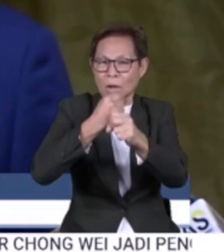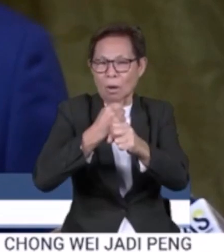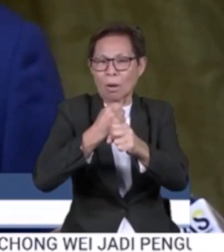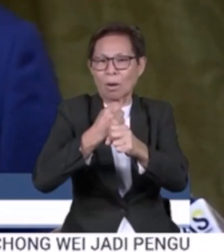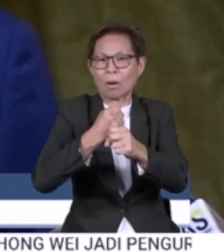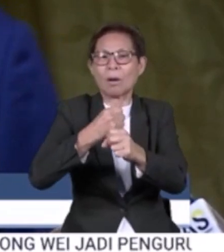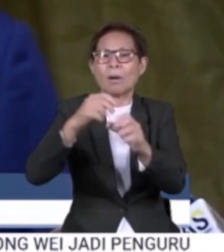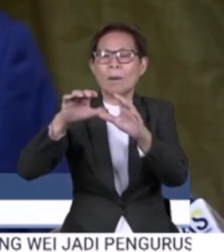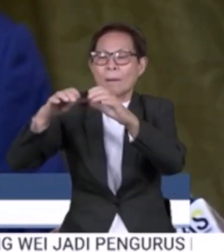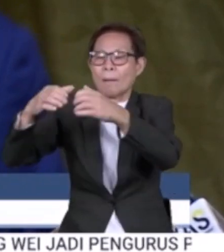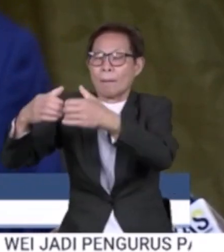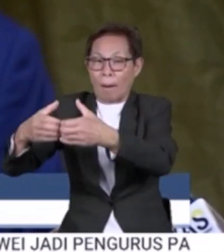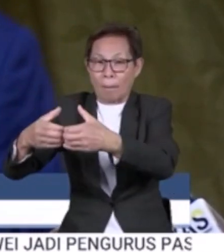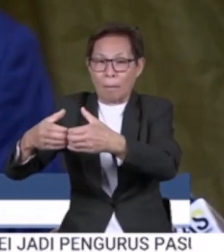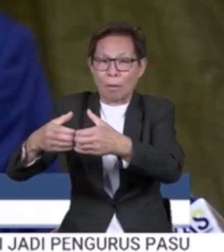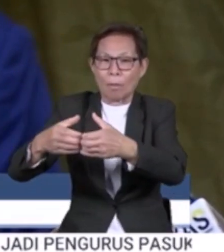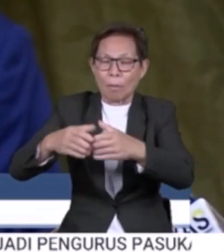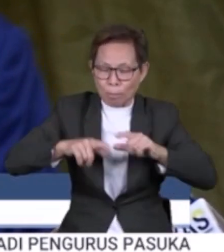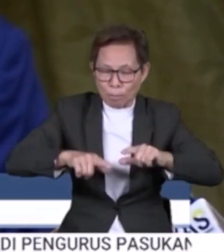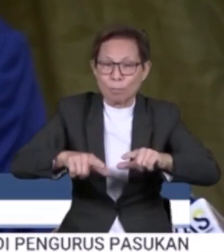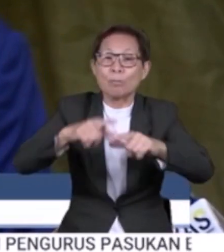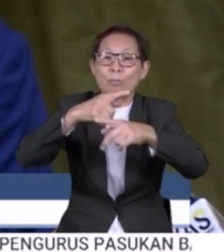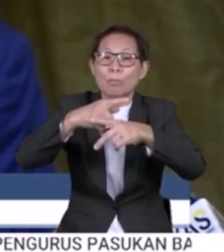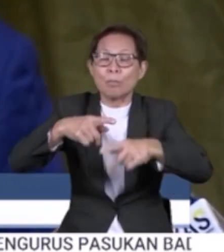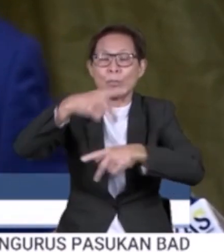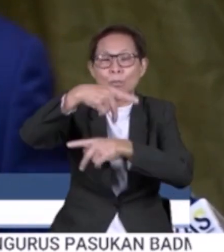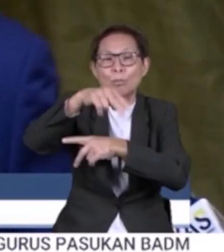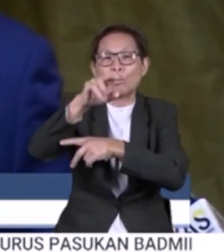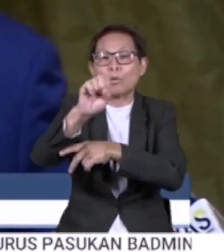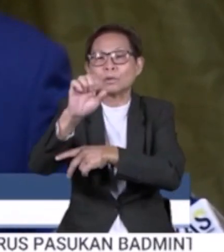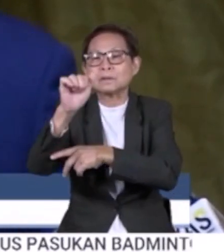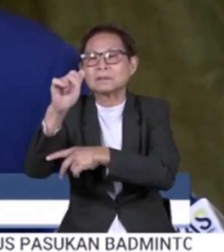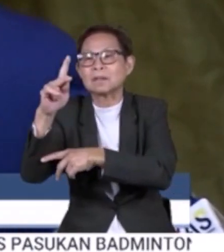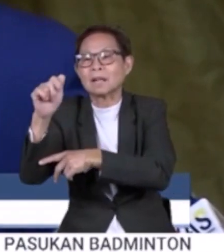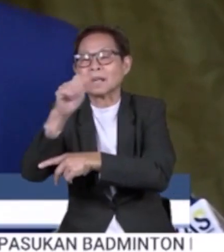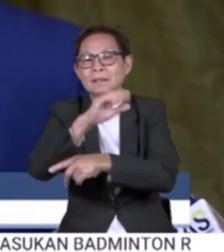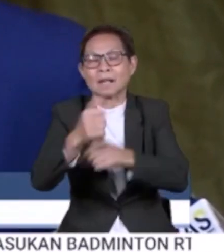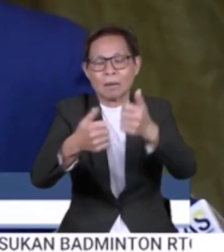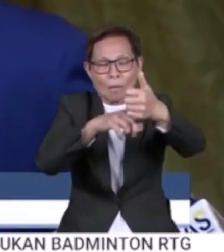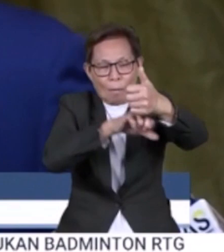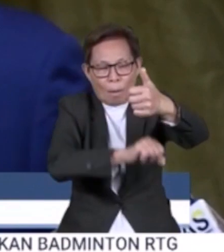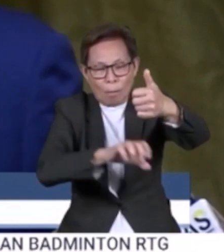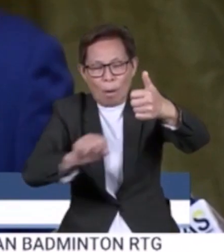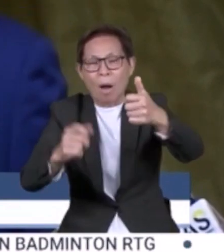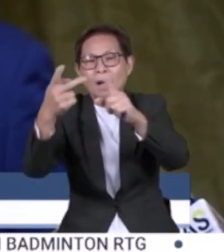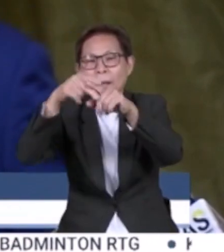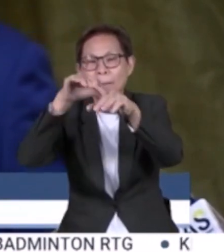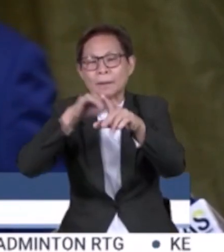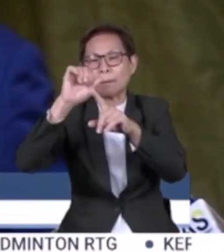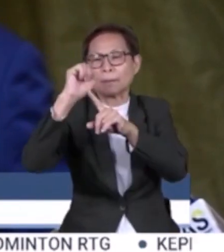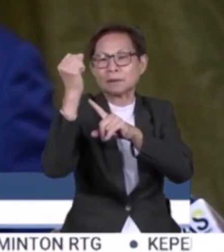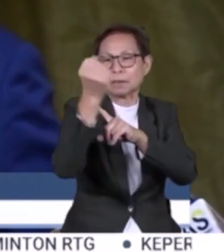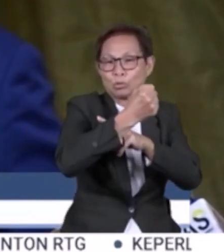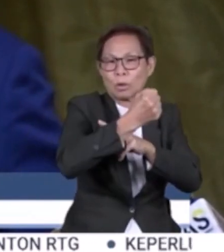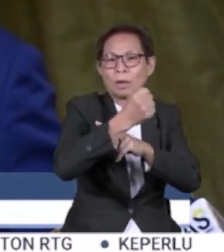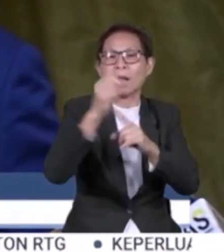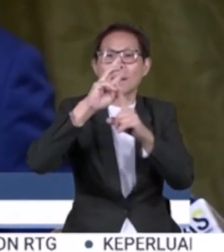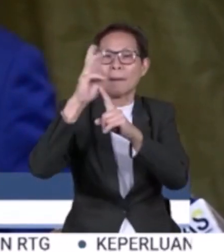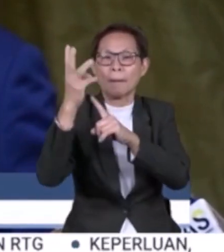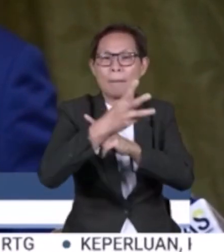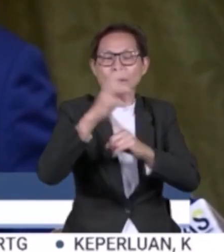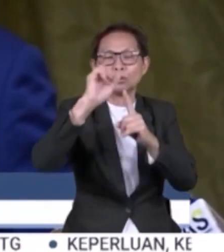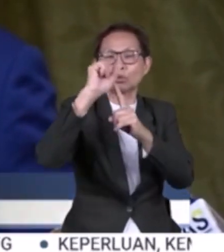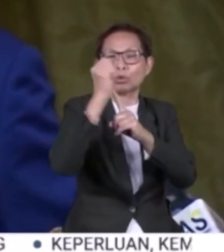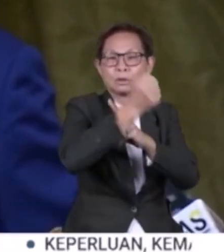berbadan kemajuan perusahaan kayu Srok pusaka dan anak-anak serikat pusaka kepada persatuan kebajikan sosial dan